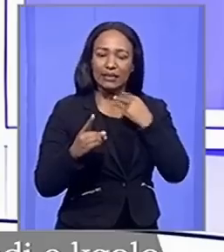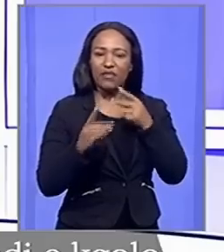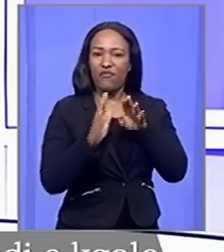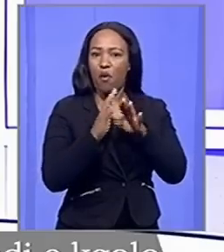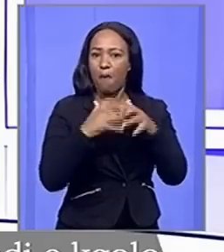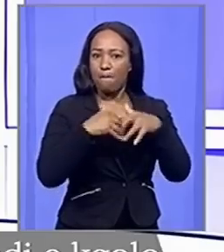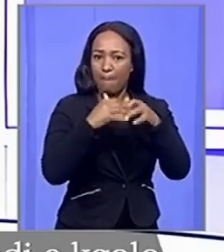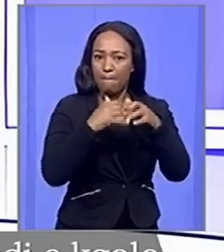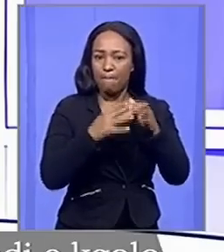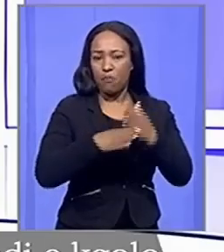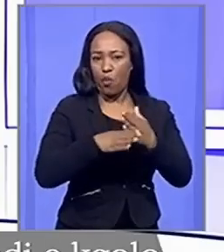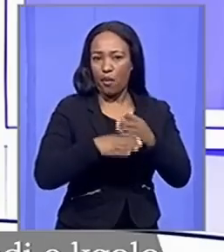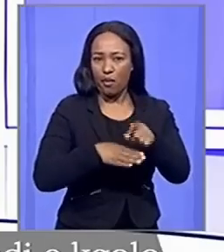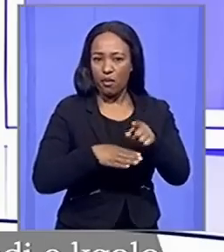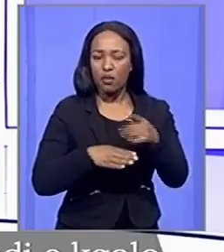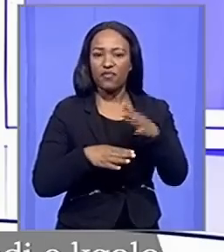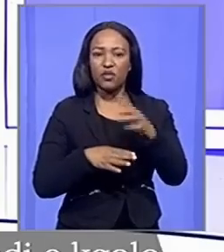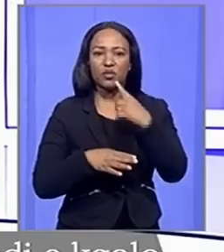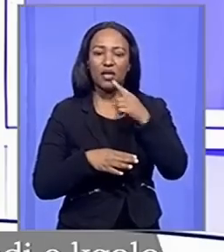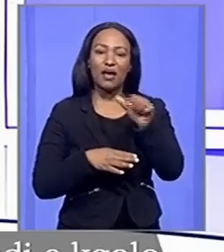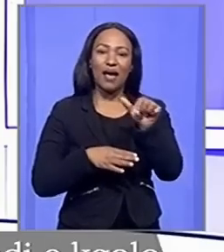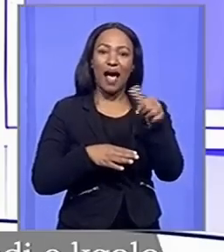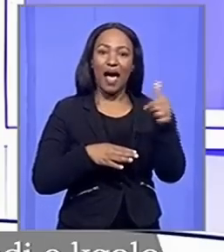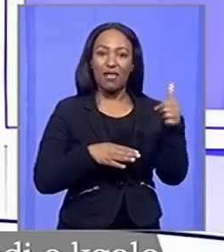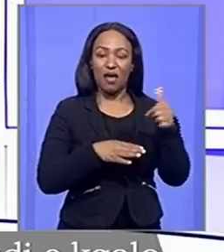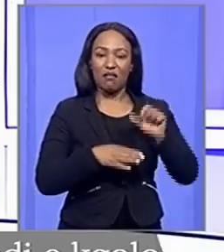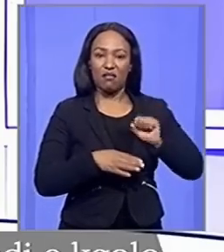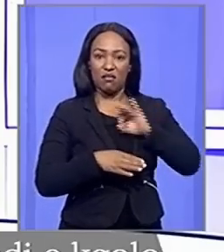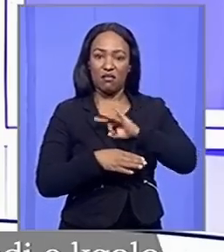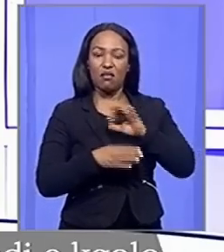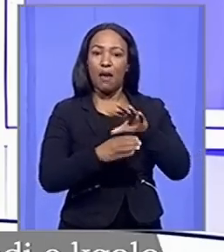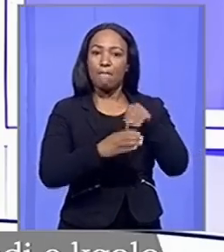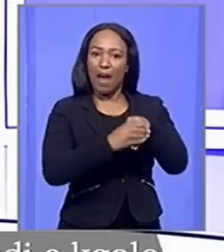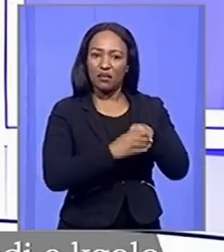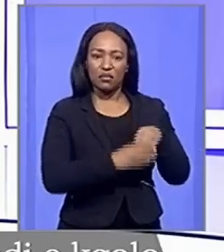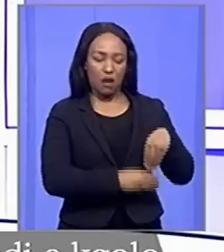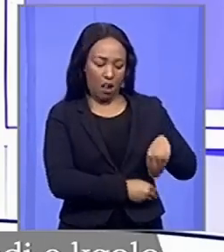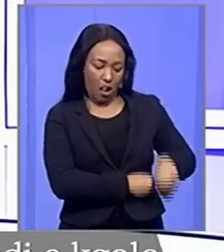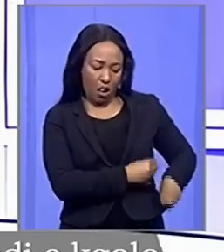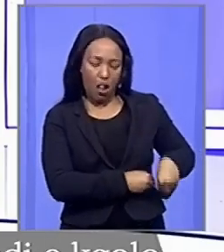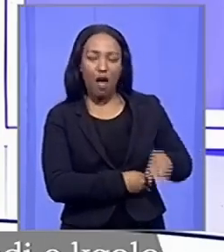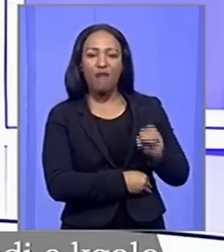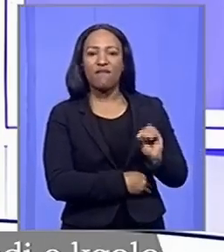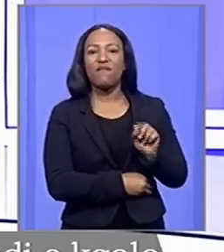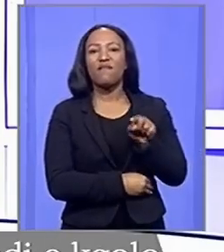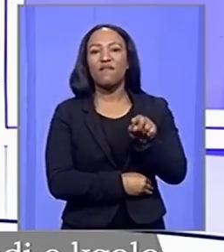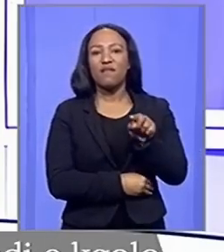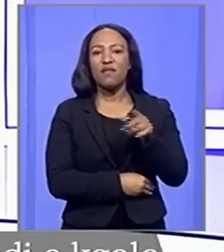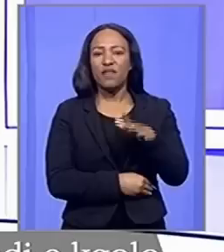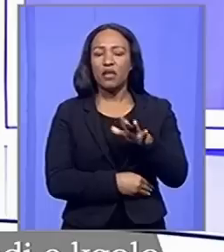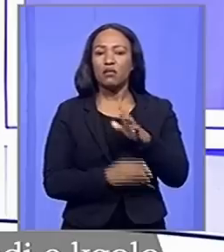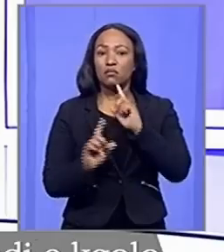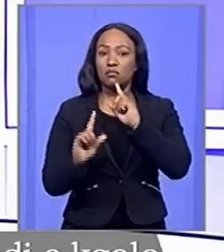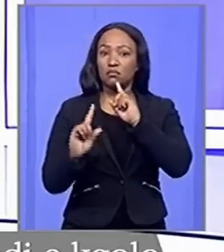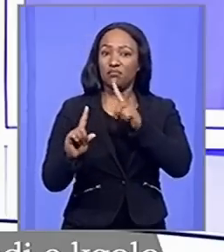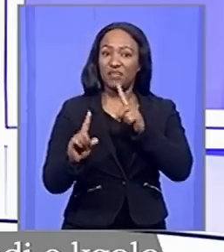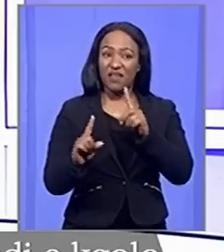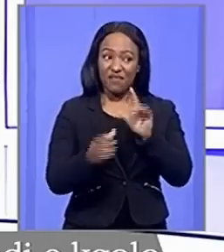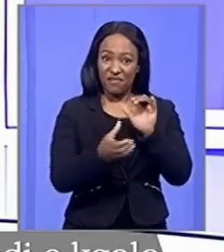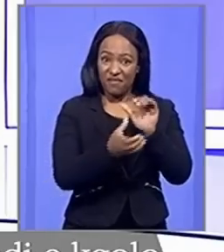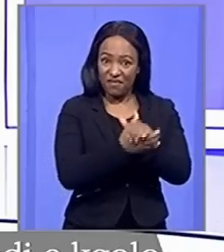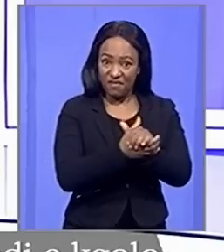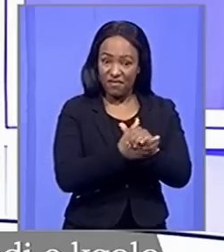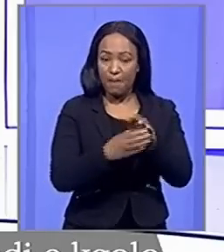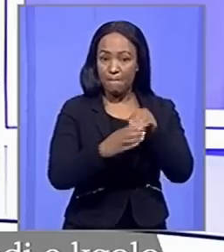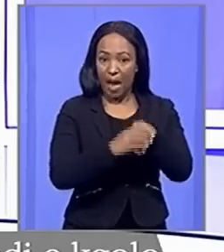ga dipego tša gore go na le bahlankedi ba bangwe ka kgorong bao ba amegago go bomenetša. O ikarabetše ka la gore bao ba hwetšwago ba amega ka